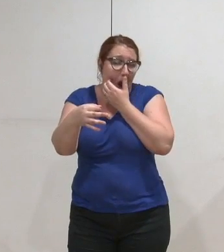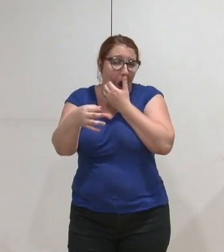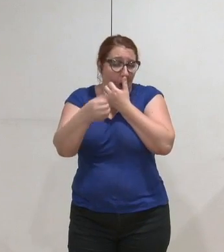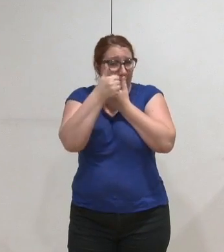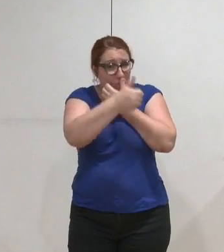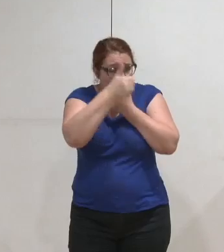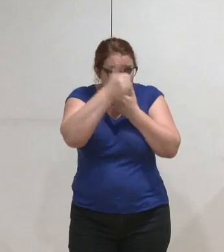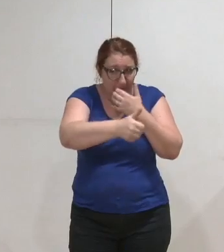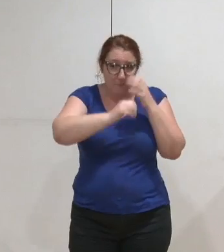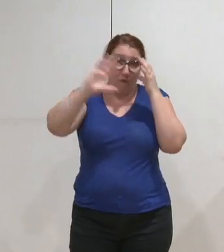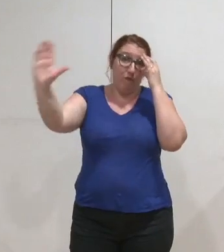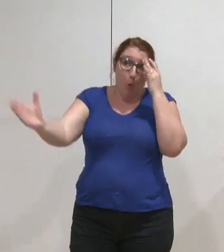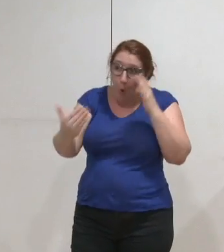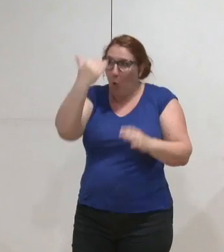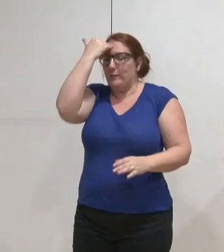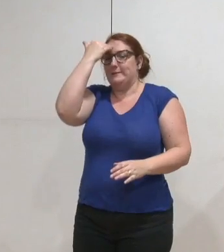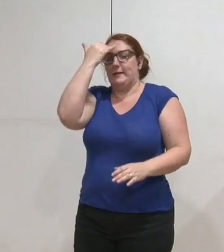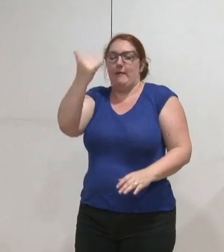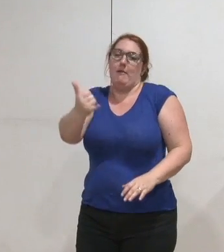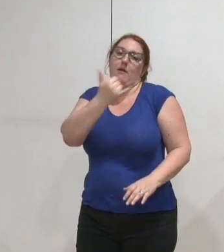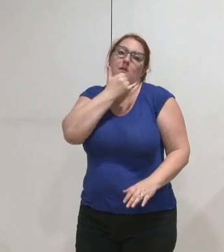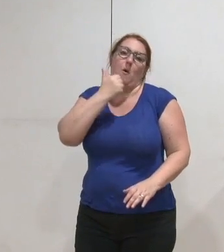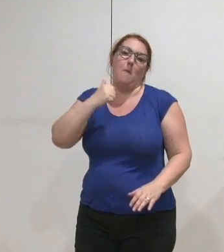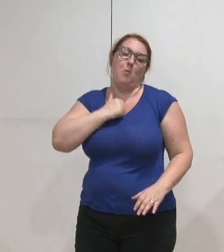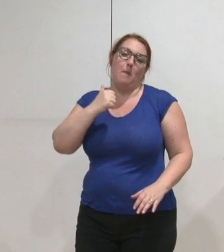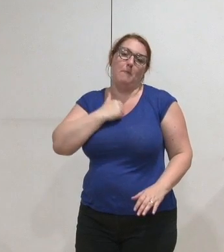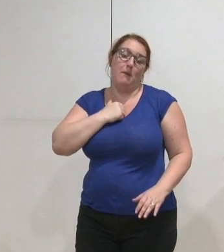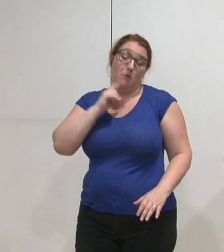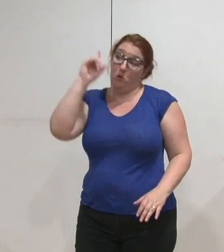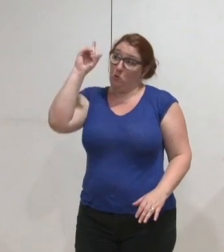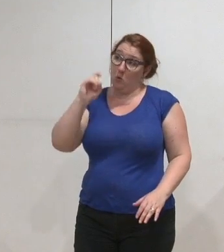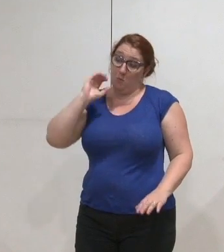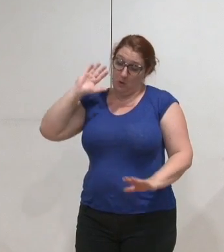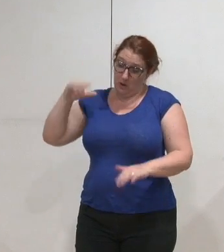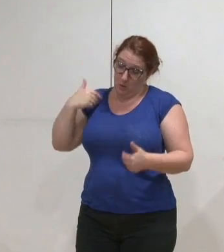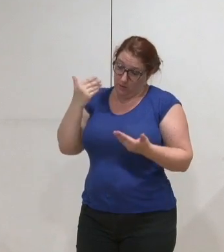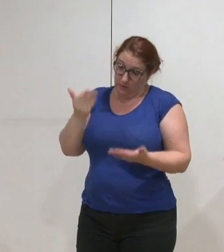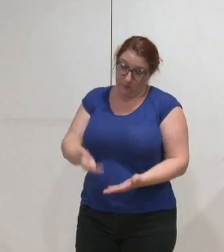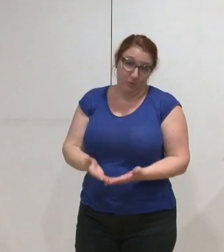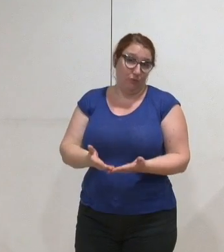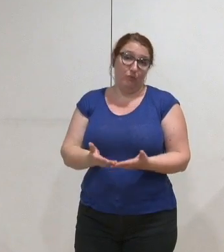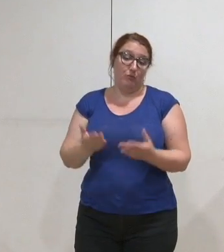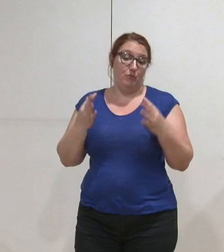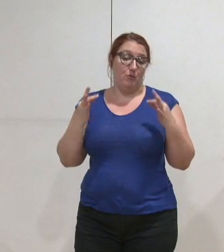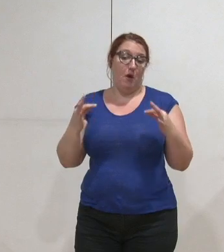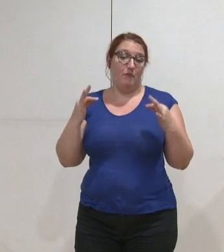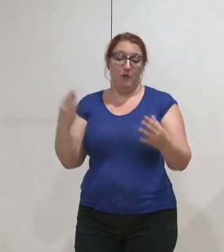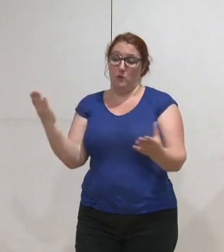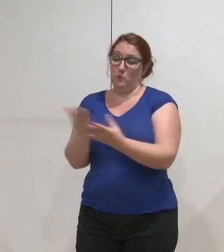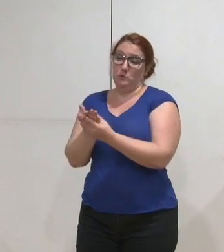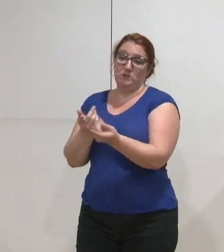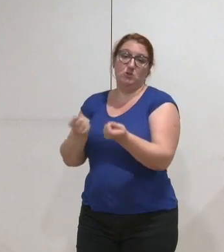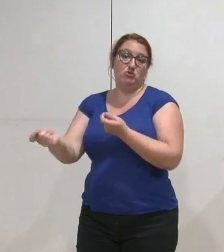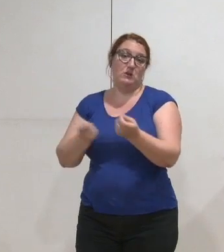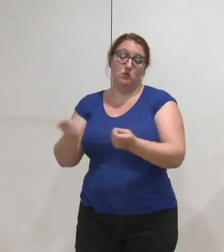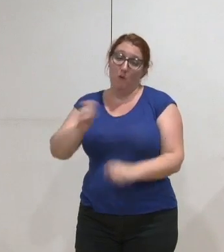reconnaissiez l'erreur qui avait été la vôtre depuis le début de ce mandat dans la gestion de ce dossier